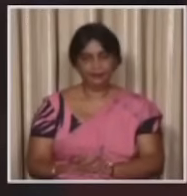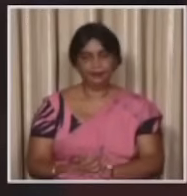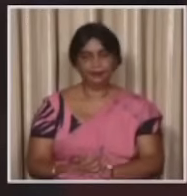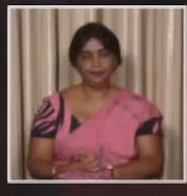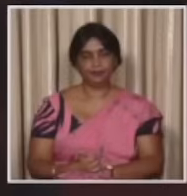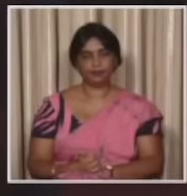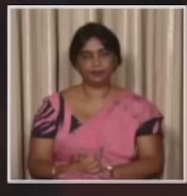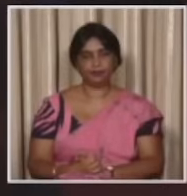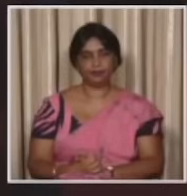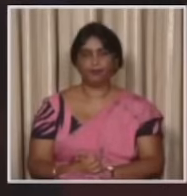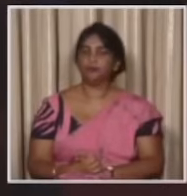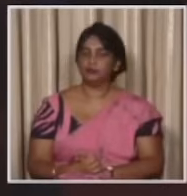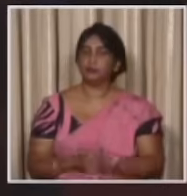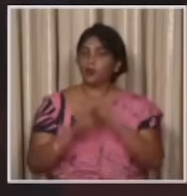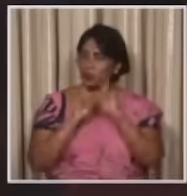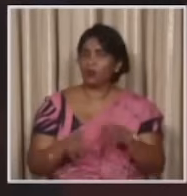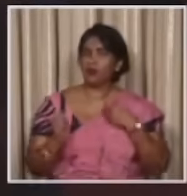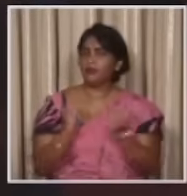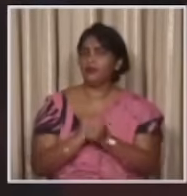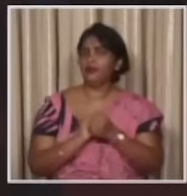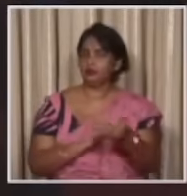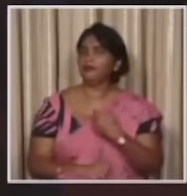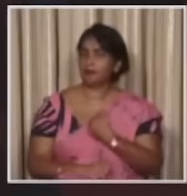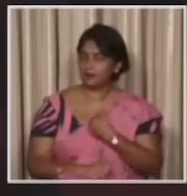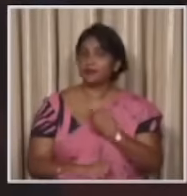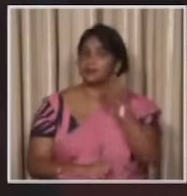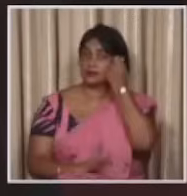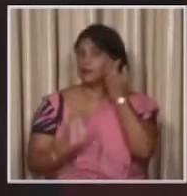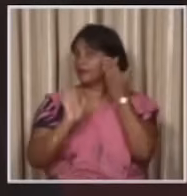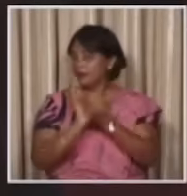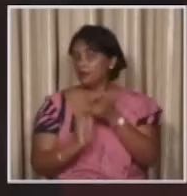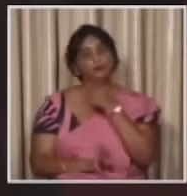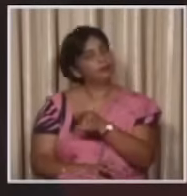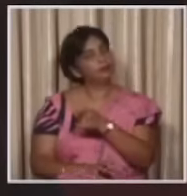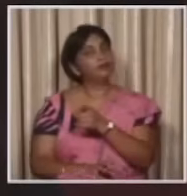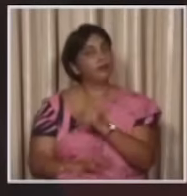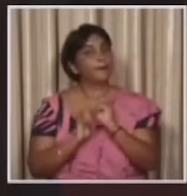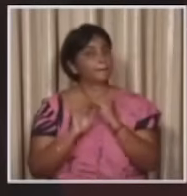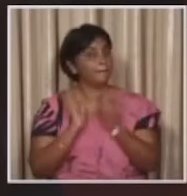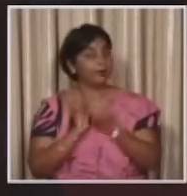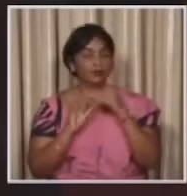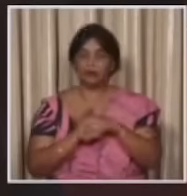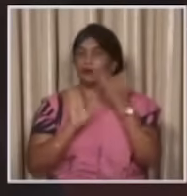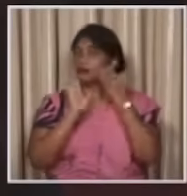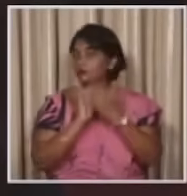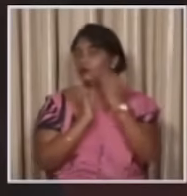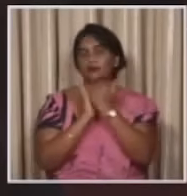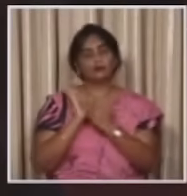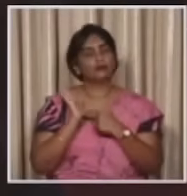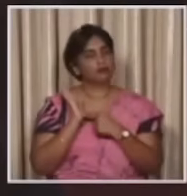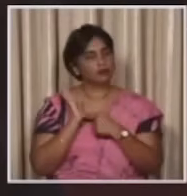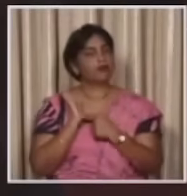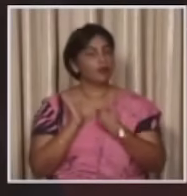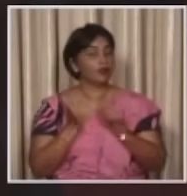ඉන්වෙස්ට්මන්ට්ස්. දැන් ඒක තමයි අපි මේ කරලා තියෙන්නේ. මේ යෝජනා කරලා තියෙන්නේ ඔබතුමන්ලා ප්‍රතිපත්තිය තුල ඉදිරිපත් කරලා තියෙන දේ.